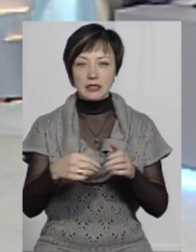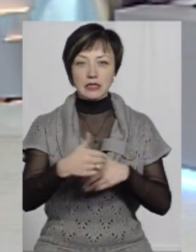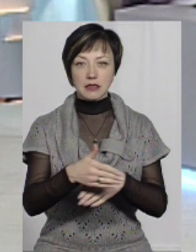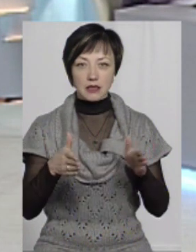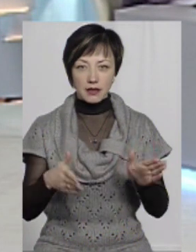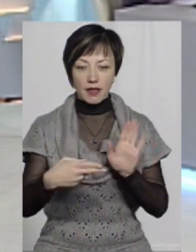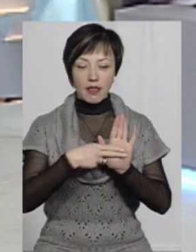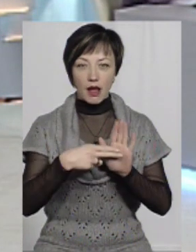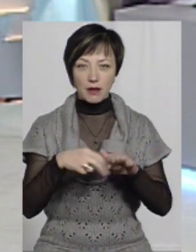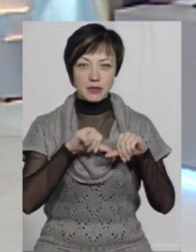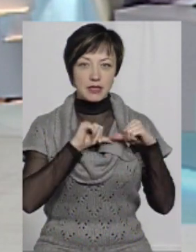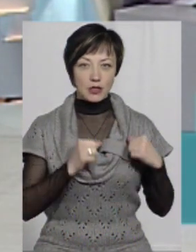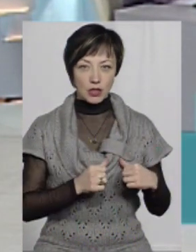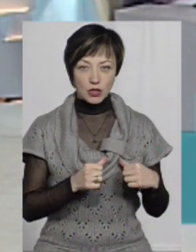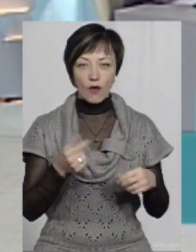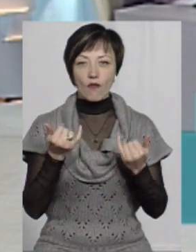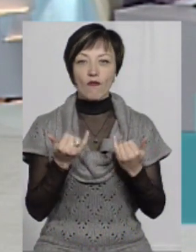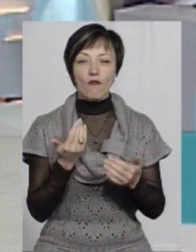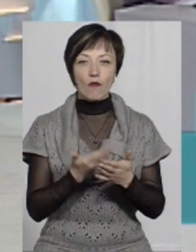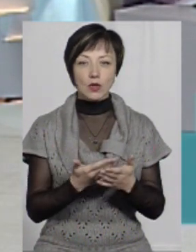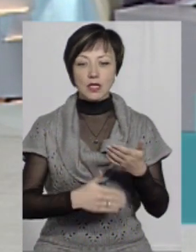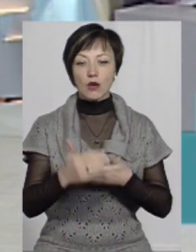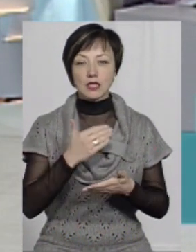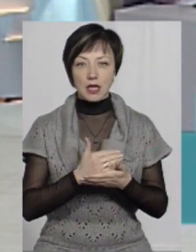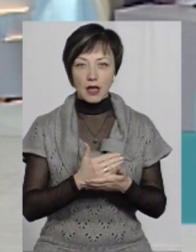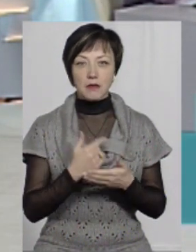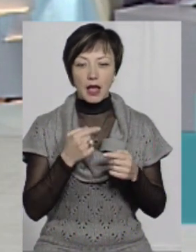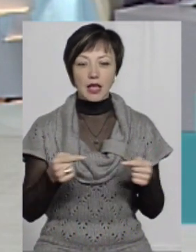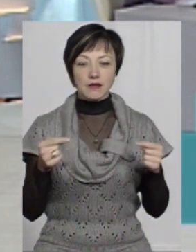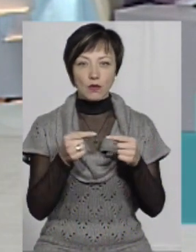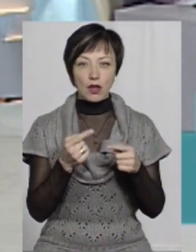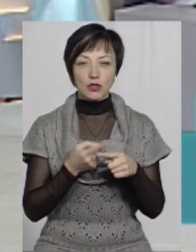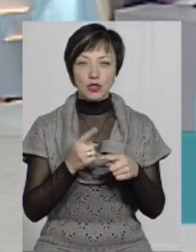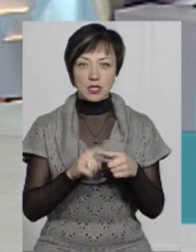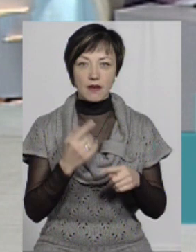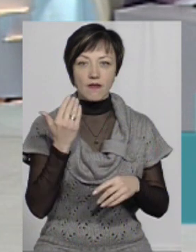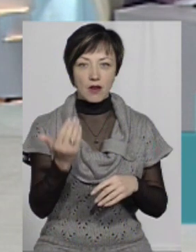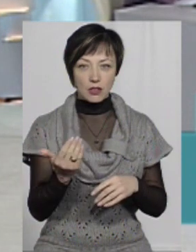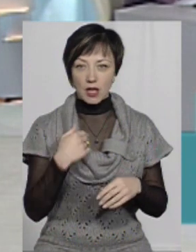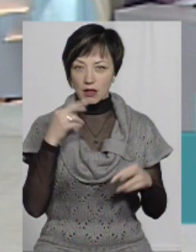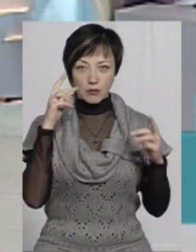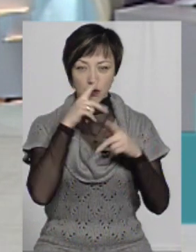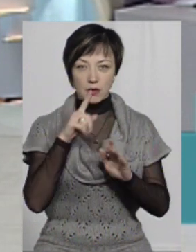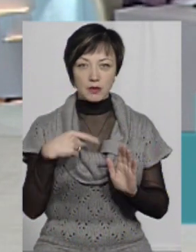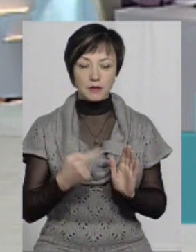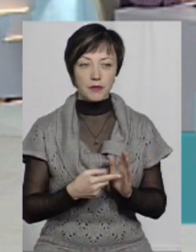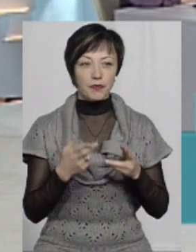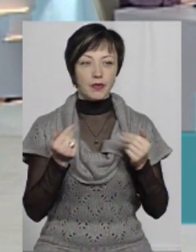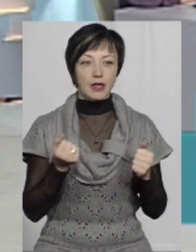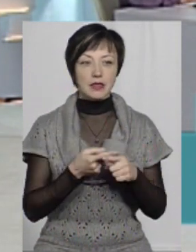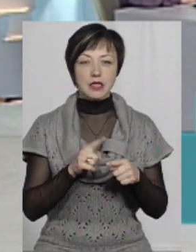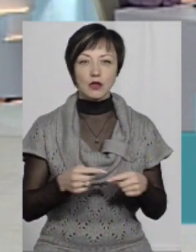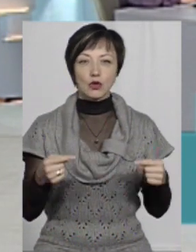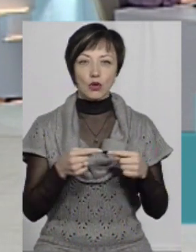скринькою і наліпками у формі сердечка. От саме за останніми я ідентифікувала, що це ваші. Я не помилилась? Так,